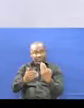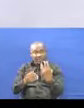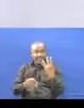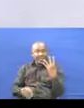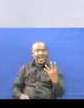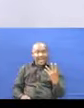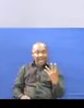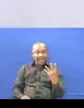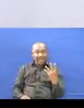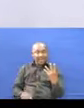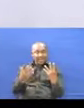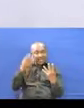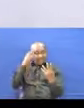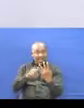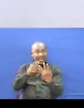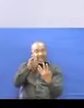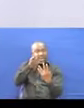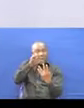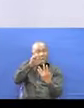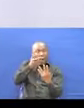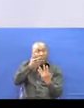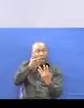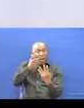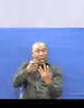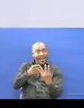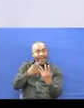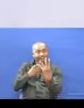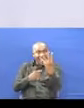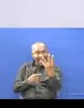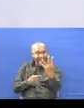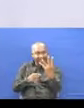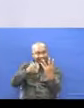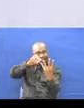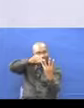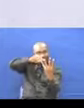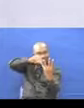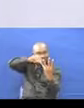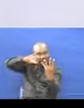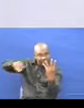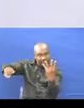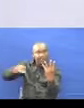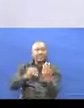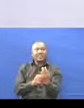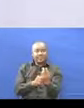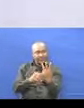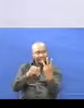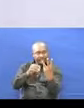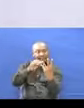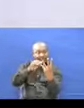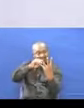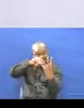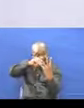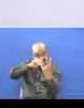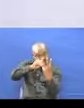hapa. Robo, yani hizi ni robo. Robo 4 hizi hapa. Sasa uondoe robo moja. Kwa hiyo